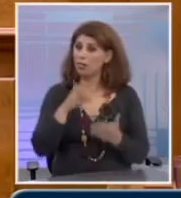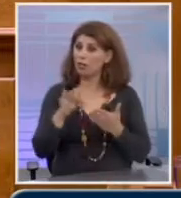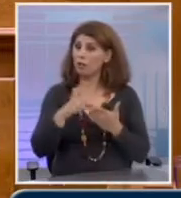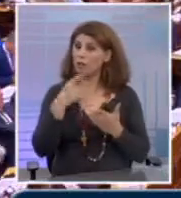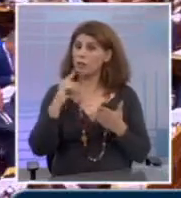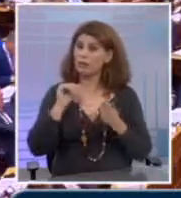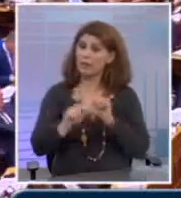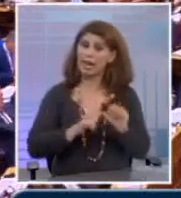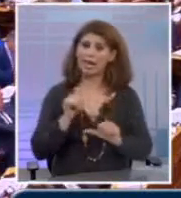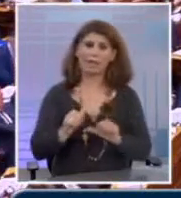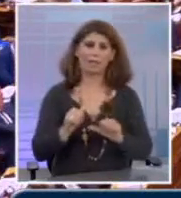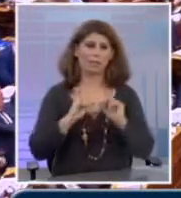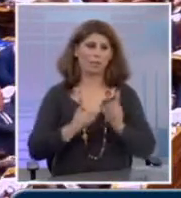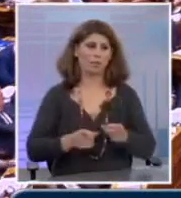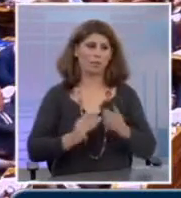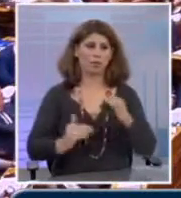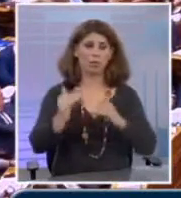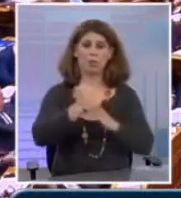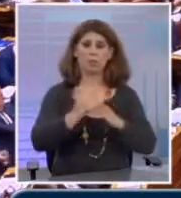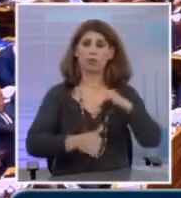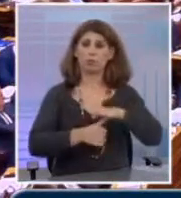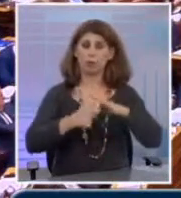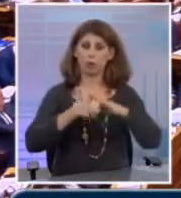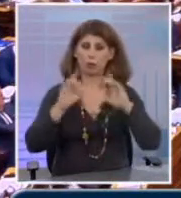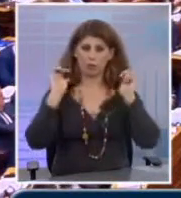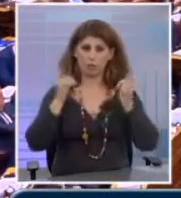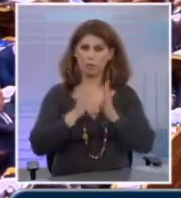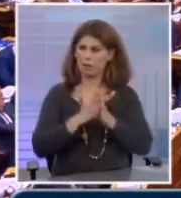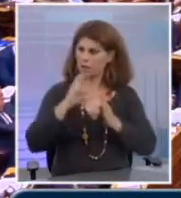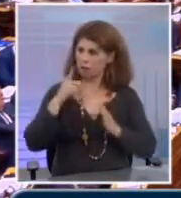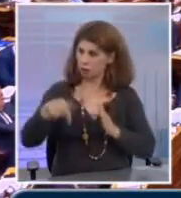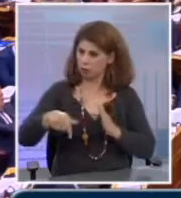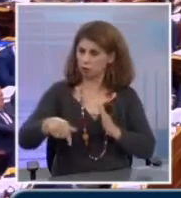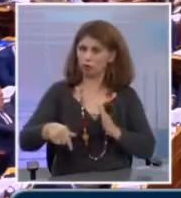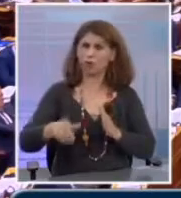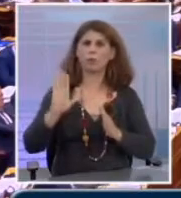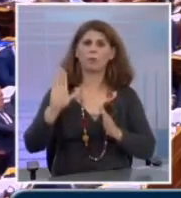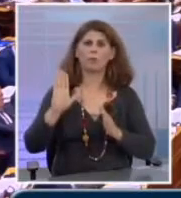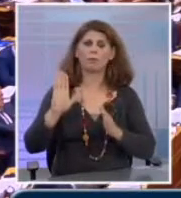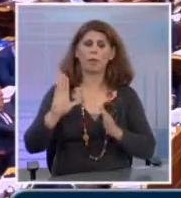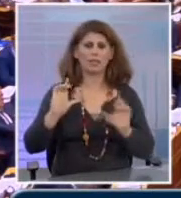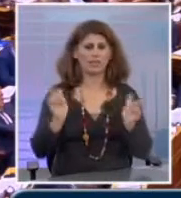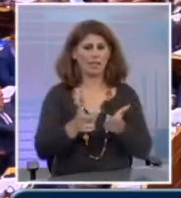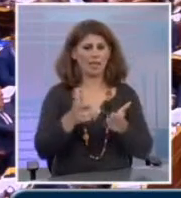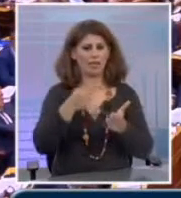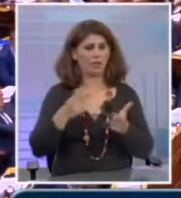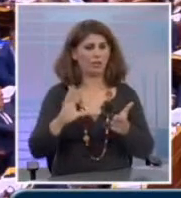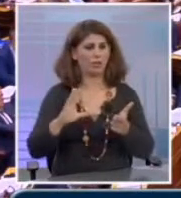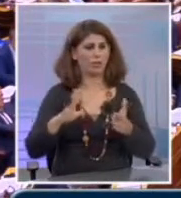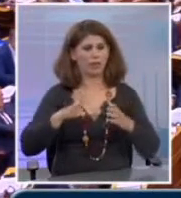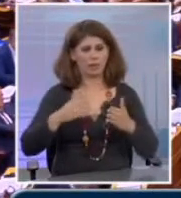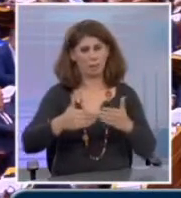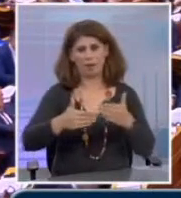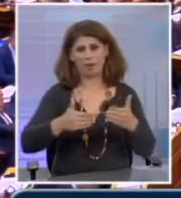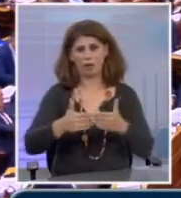αλλάξει η απόφαση από τον Πρόεδρο της Δημοκρατίας. Παρακαλώ να απαντήσει. Τώρα, για να μην υπάρχουν στα εθνικά θέματα, δεν υπάρχουν περιθώρια. Πάντως,